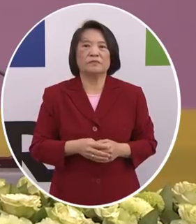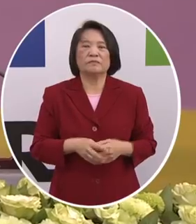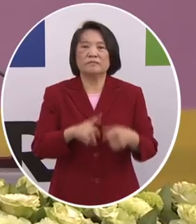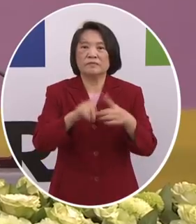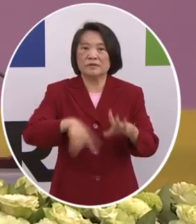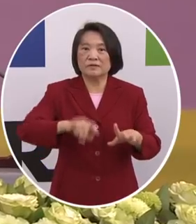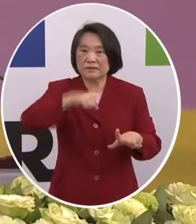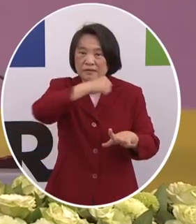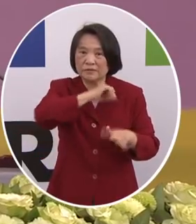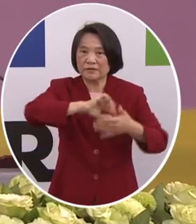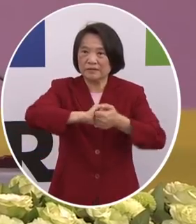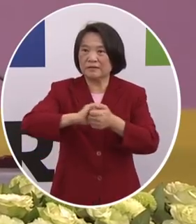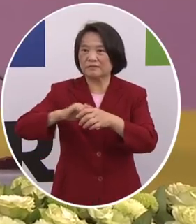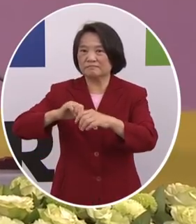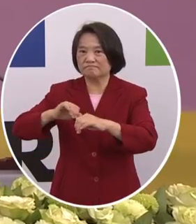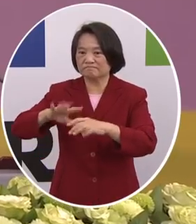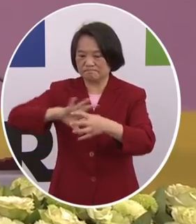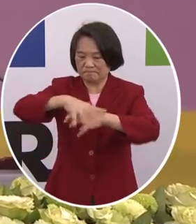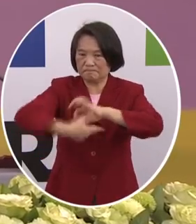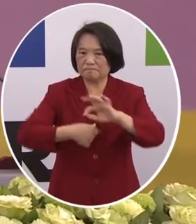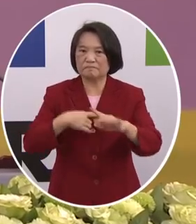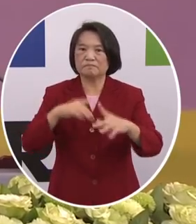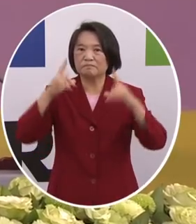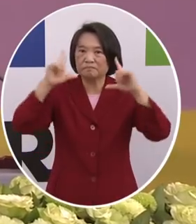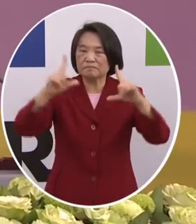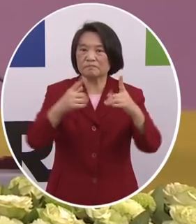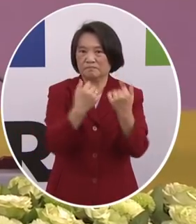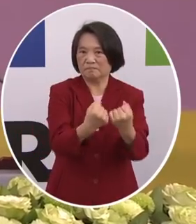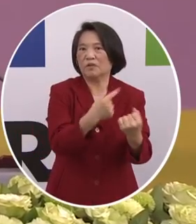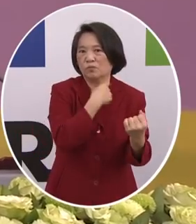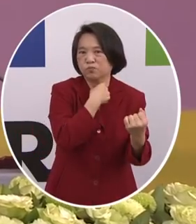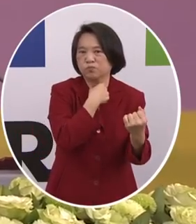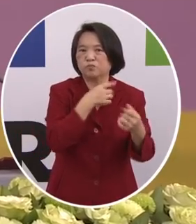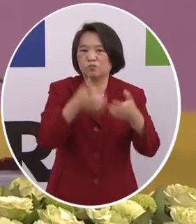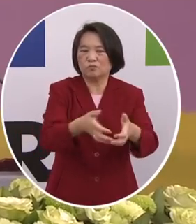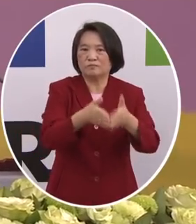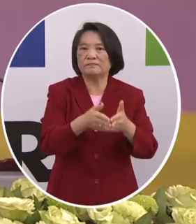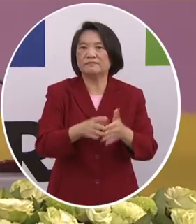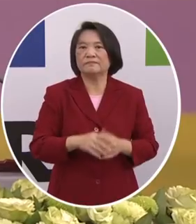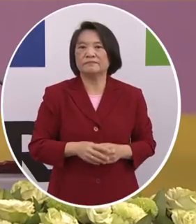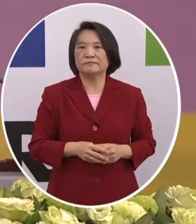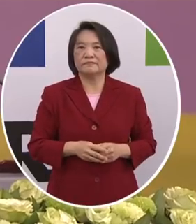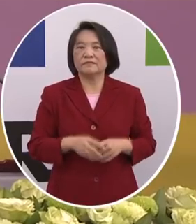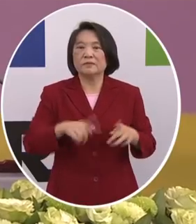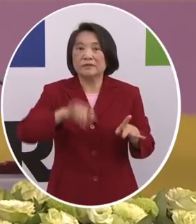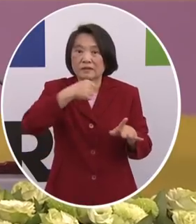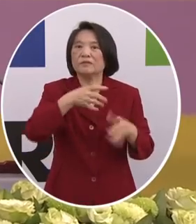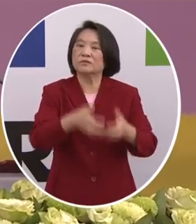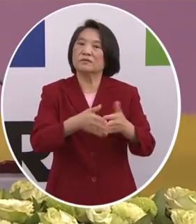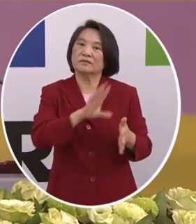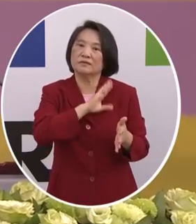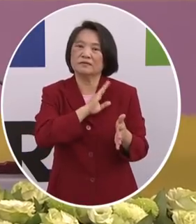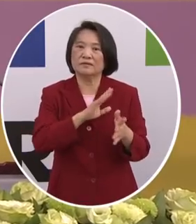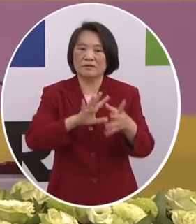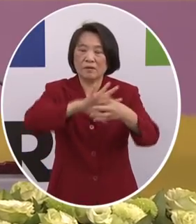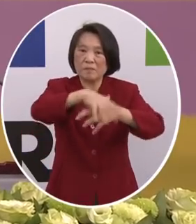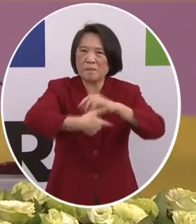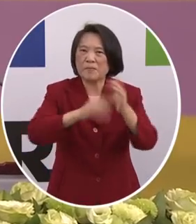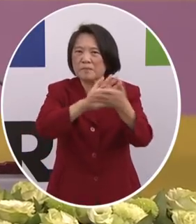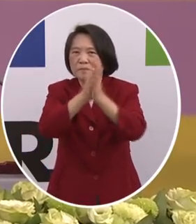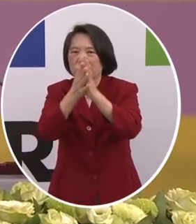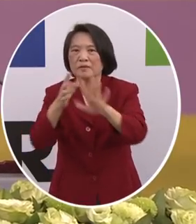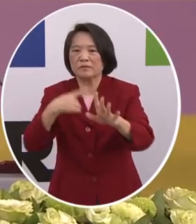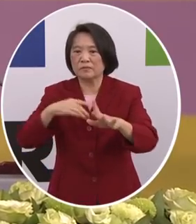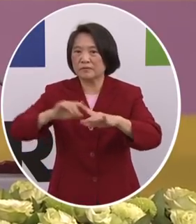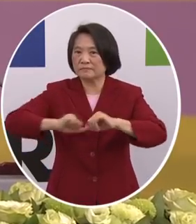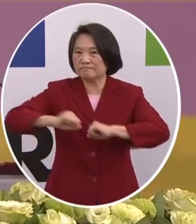不可取代的战略的重要性。台湾拥有重要的地缘战略地位，面对国际变局，我们的战